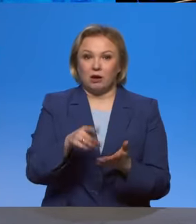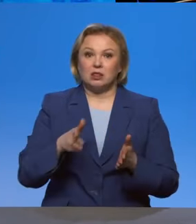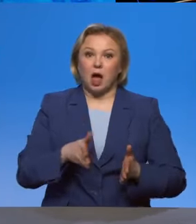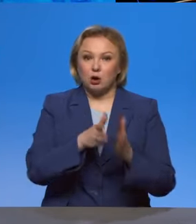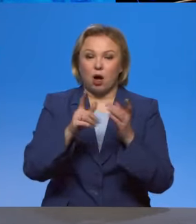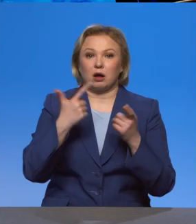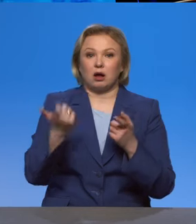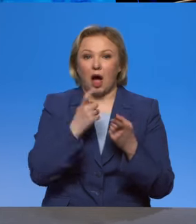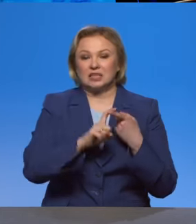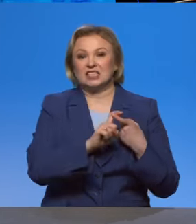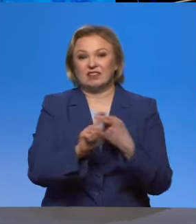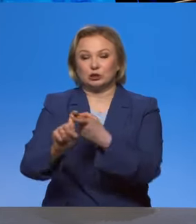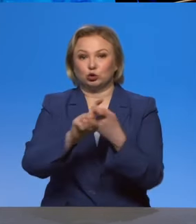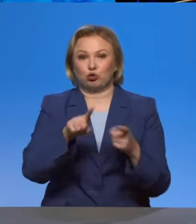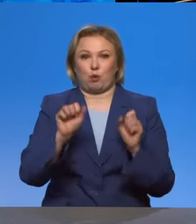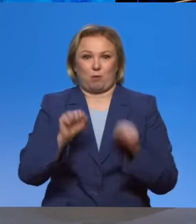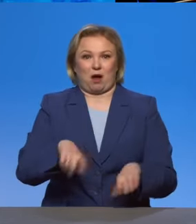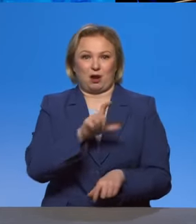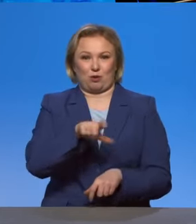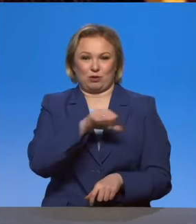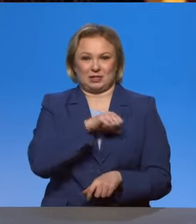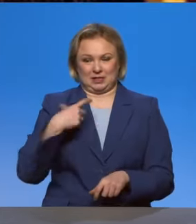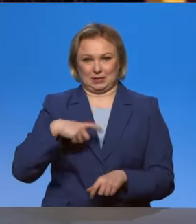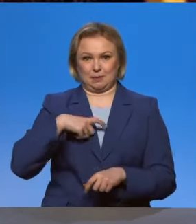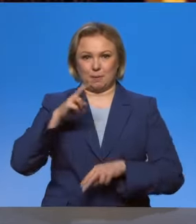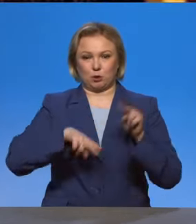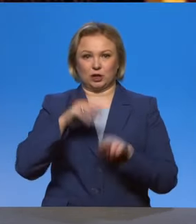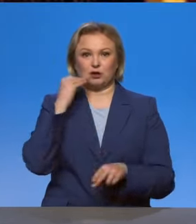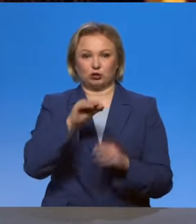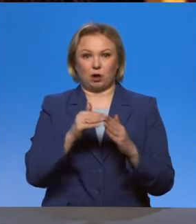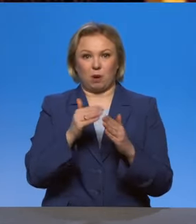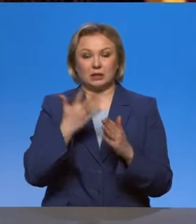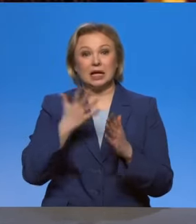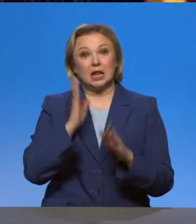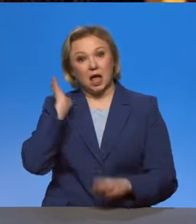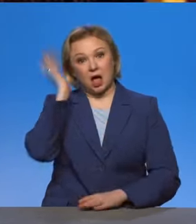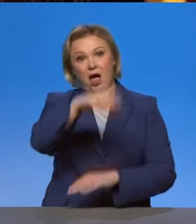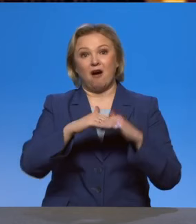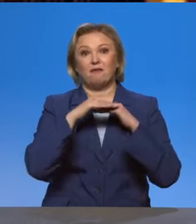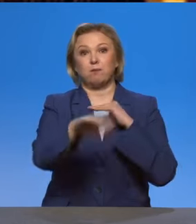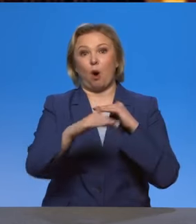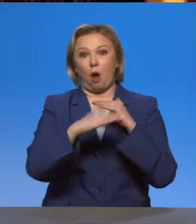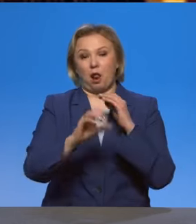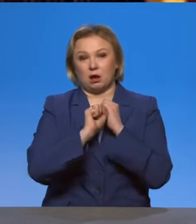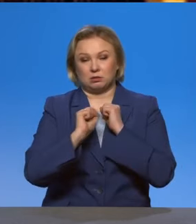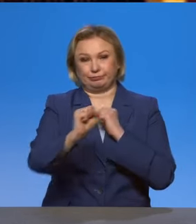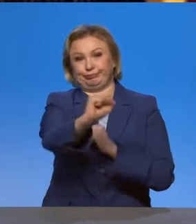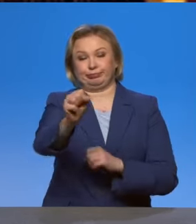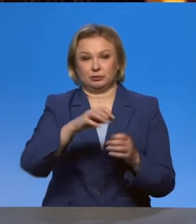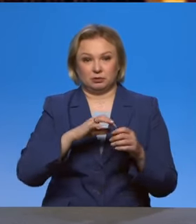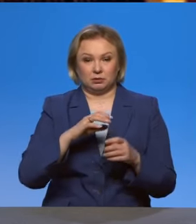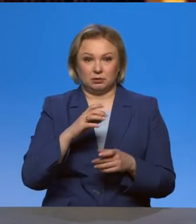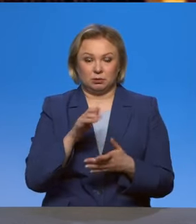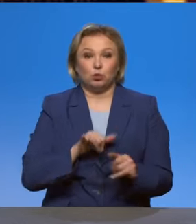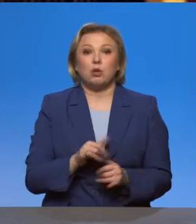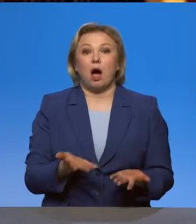люди могли построить себе качественные дома в центре города. Или мы будем в поле тянуть эти сети. Вот, например, выбор, да? Мы будем куда их